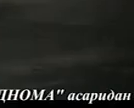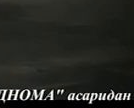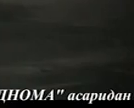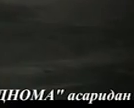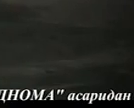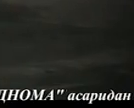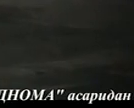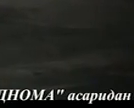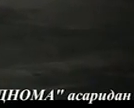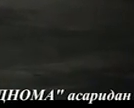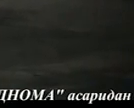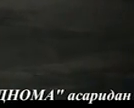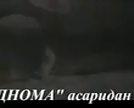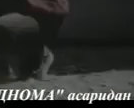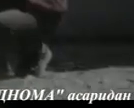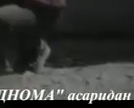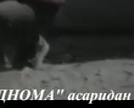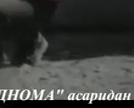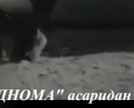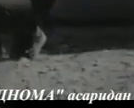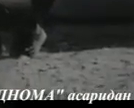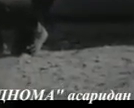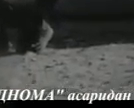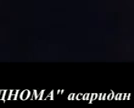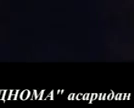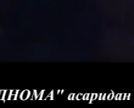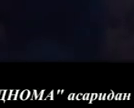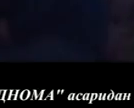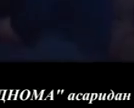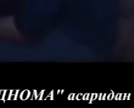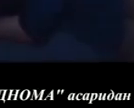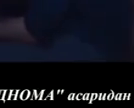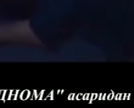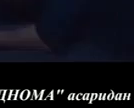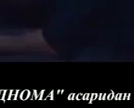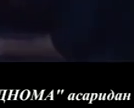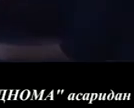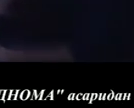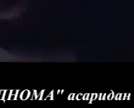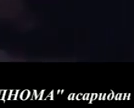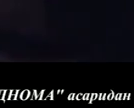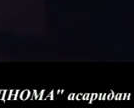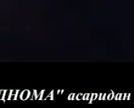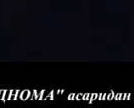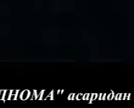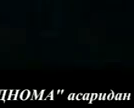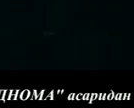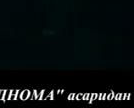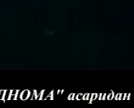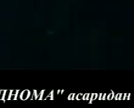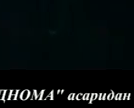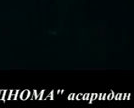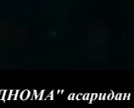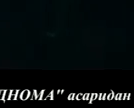esa jaholat, razolat, ilmsizlik botqog'i hisoblanadi.